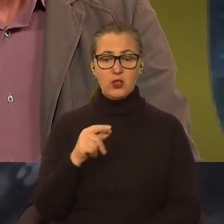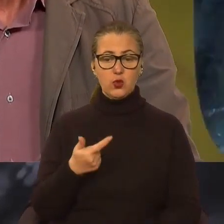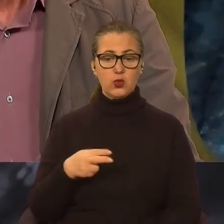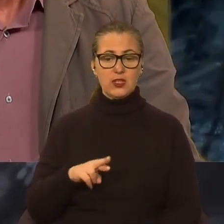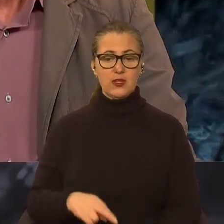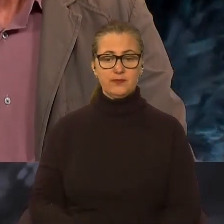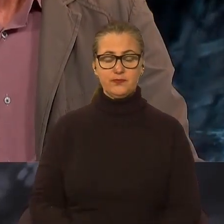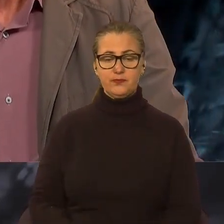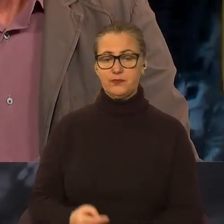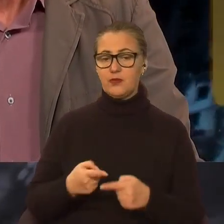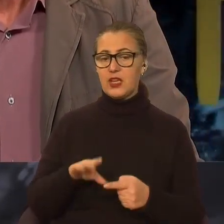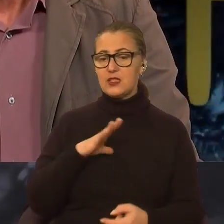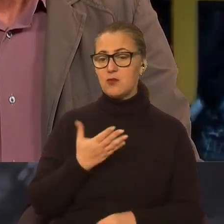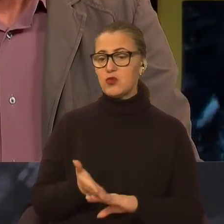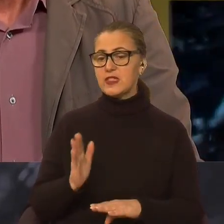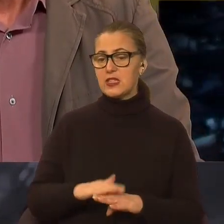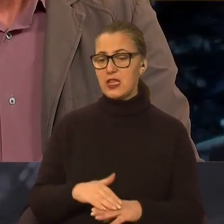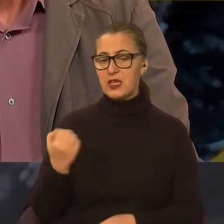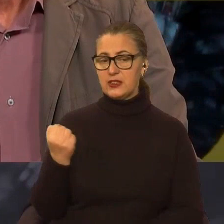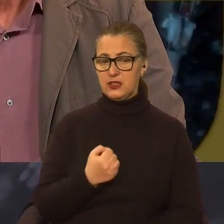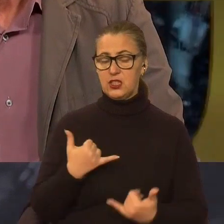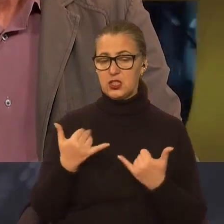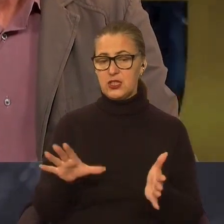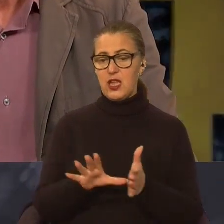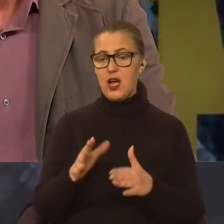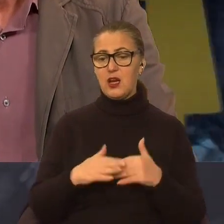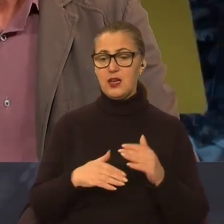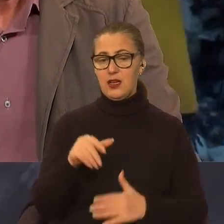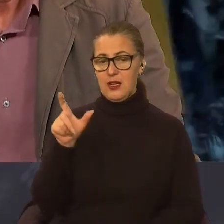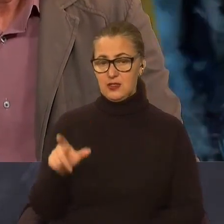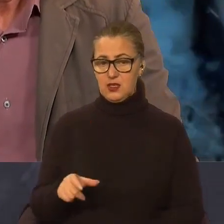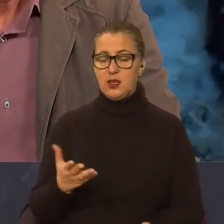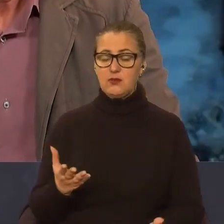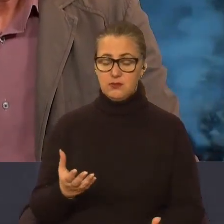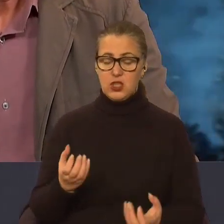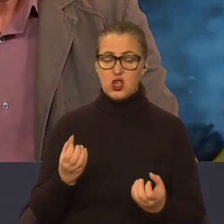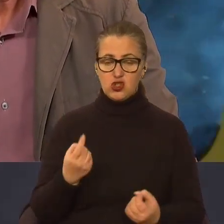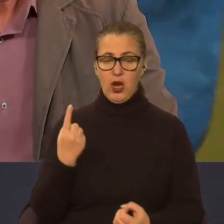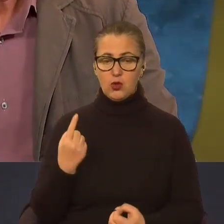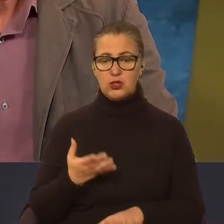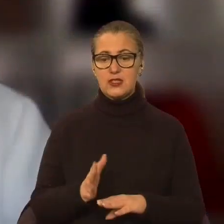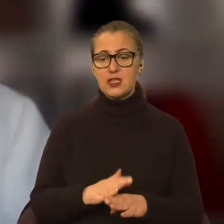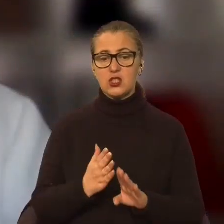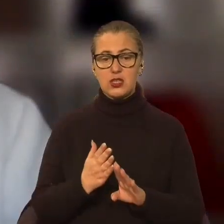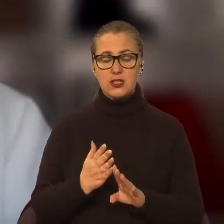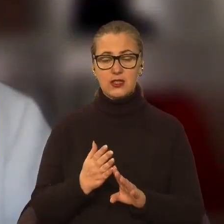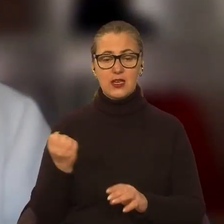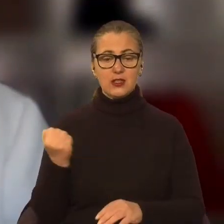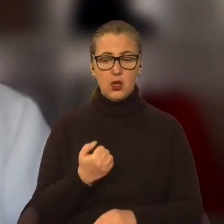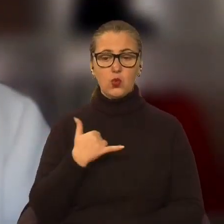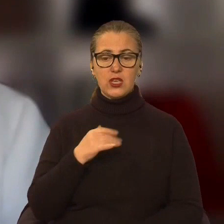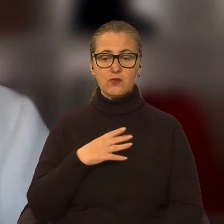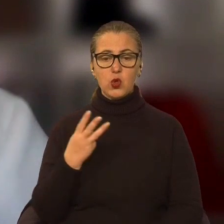Це був складний тиждень для Енергетиків черговий На жаль складний тиждень у нас було насправді три атаки